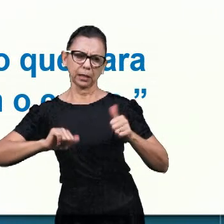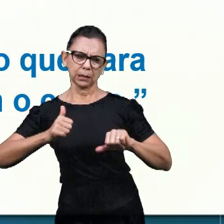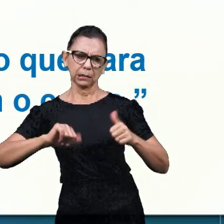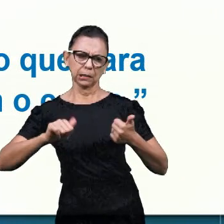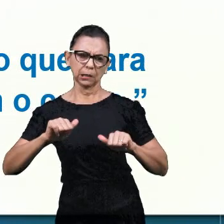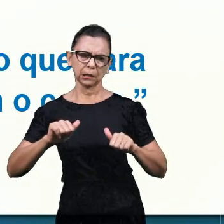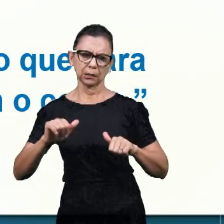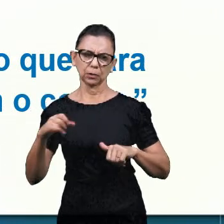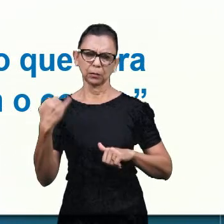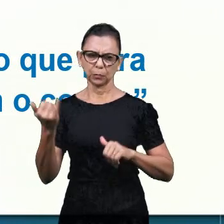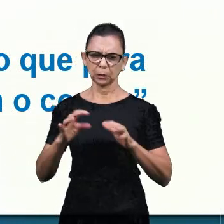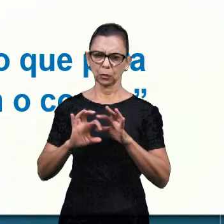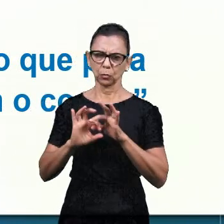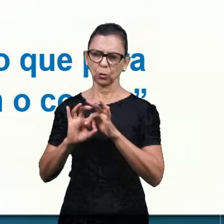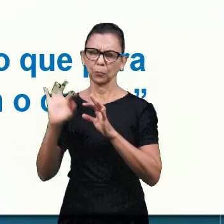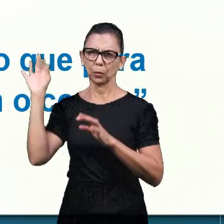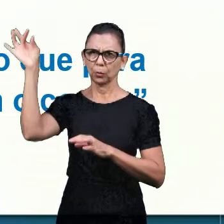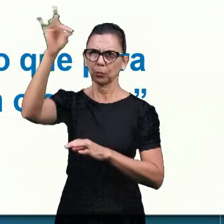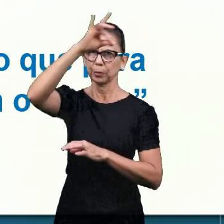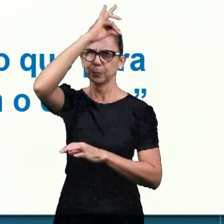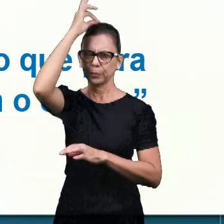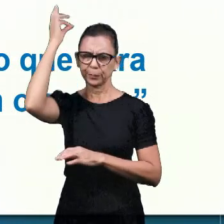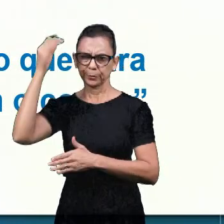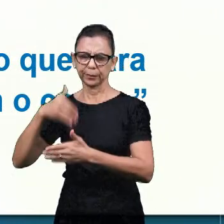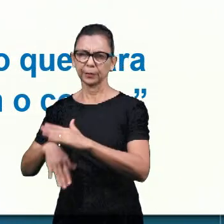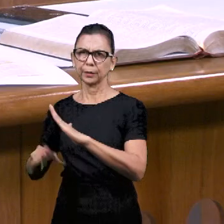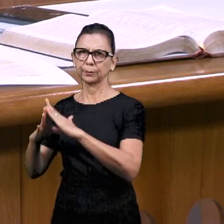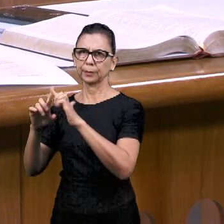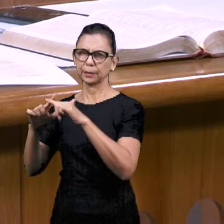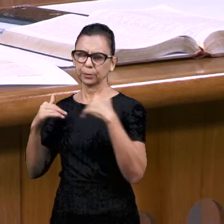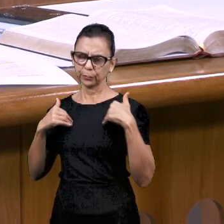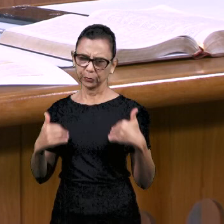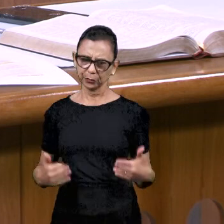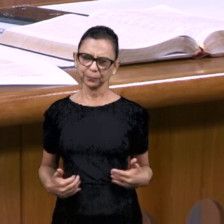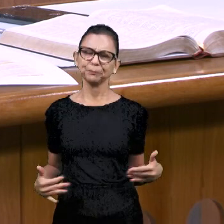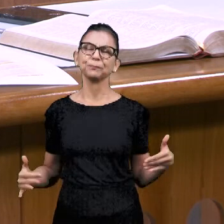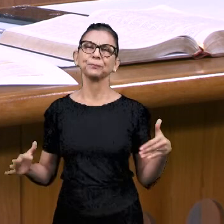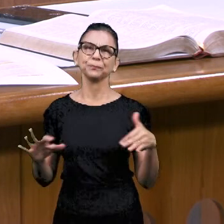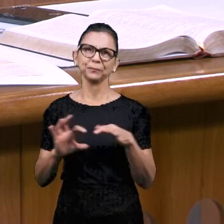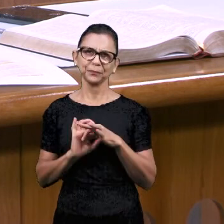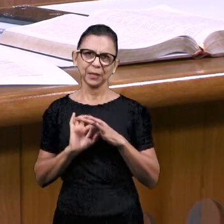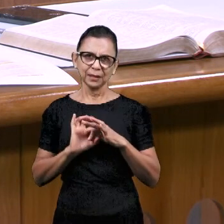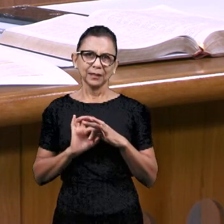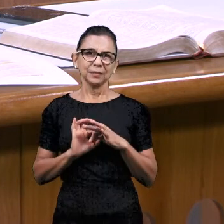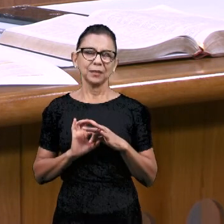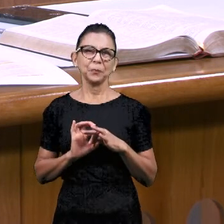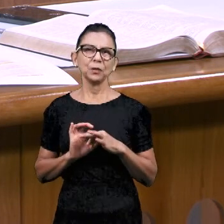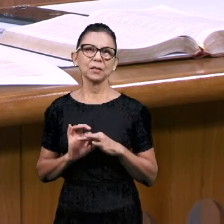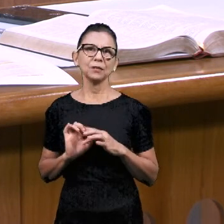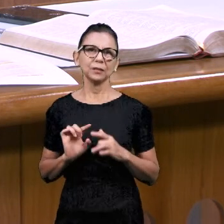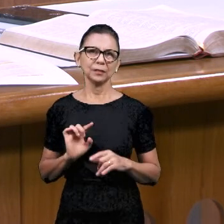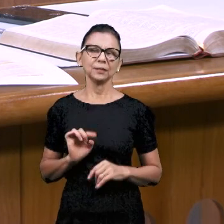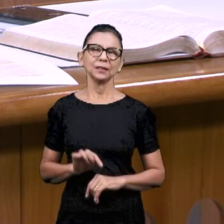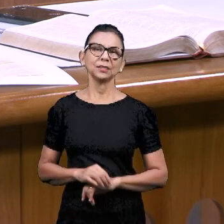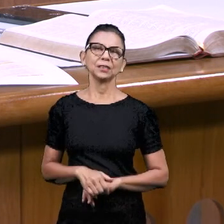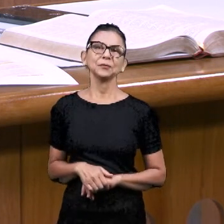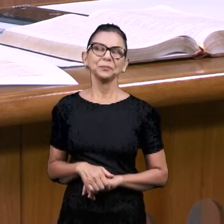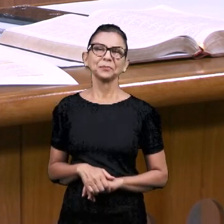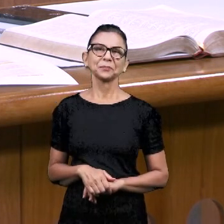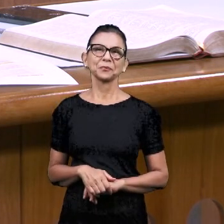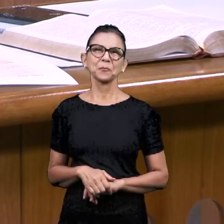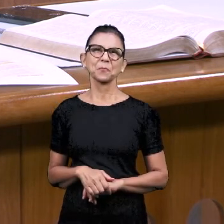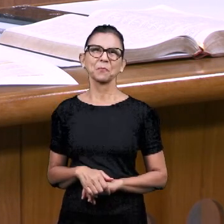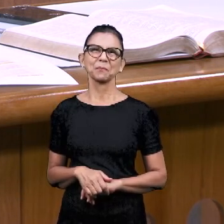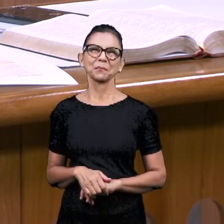une communion avec le Saint-Esprit et avec le corps. Très bien placé, la réponse de notre frère de